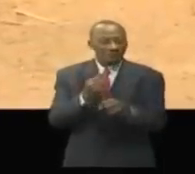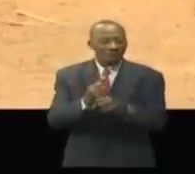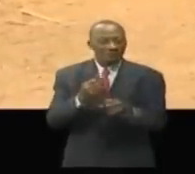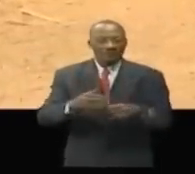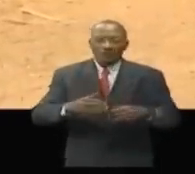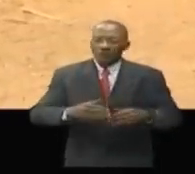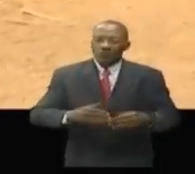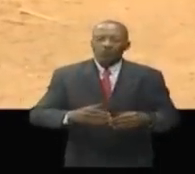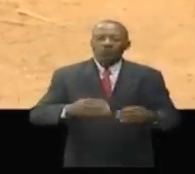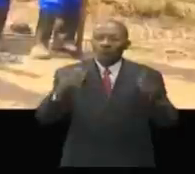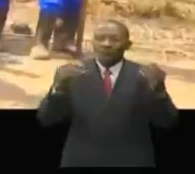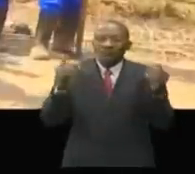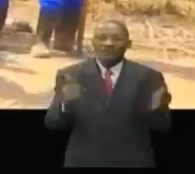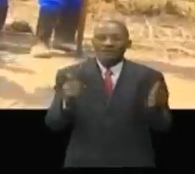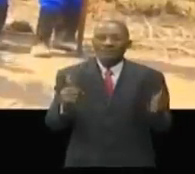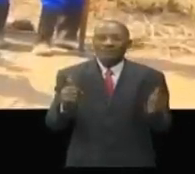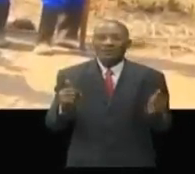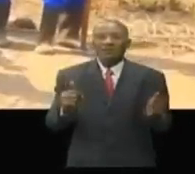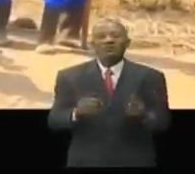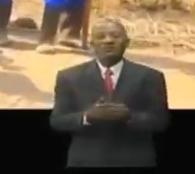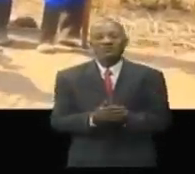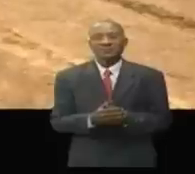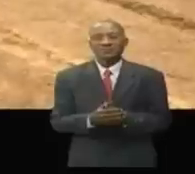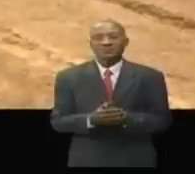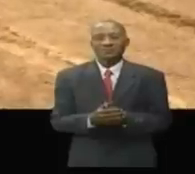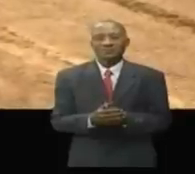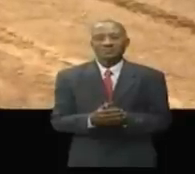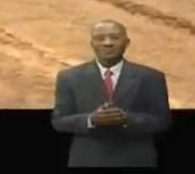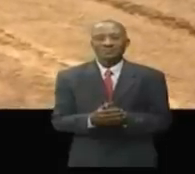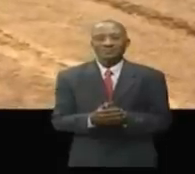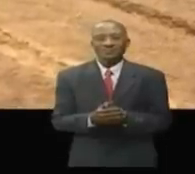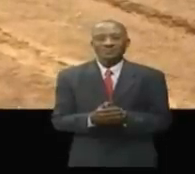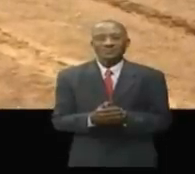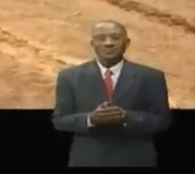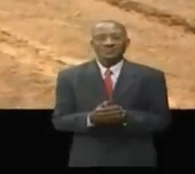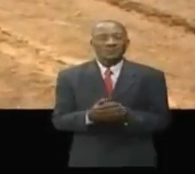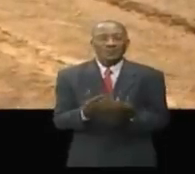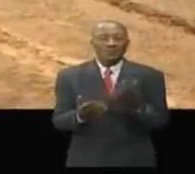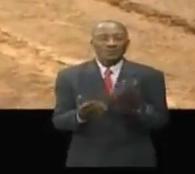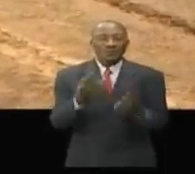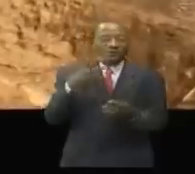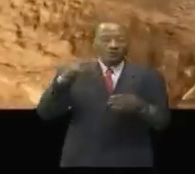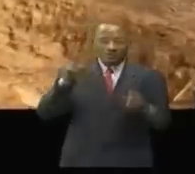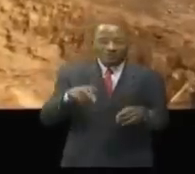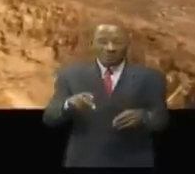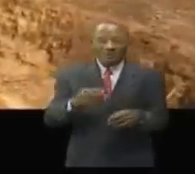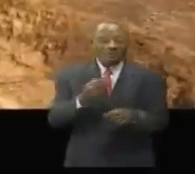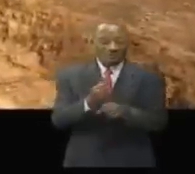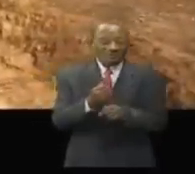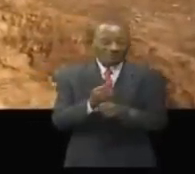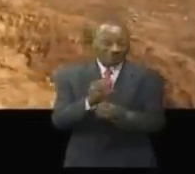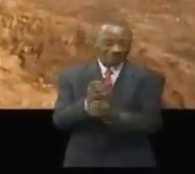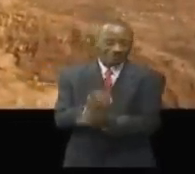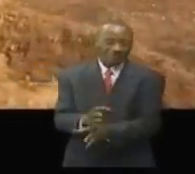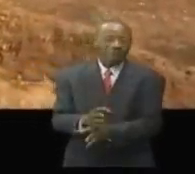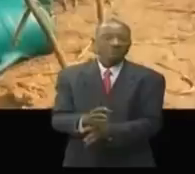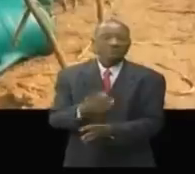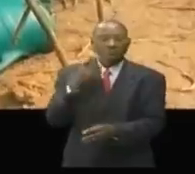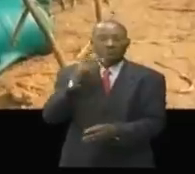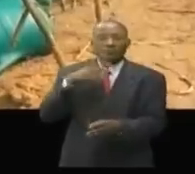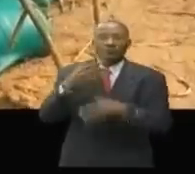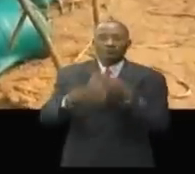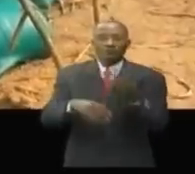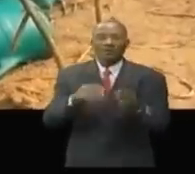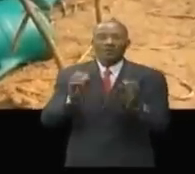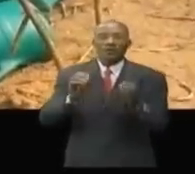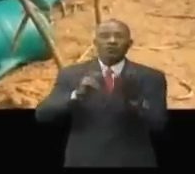un autre groupe de bénéficiaires du projet. En deux ans d'exécution, l'état de mise en œuvre du projet Jeunesse Sobre